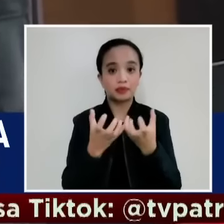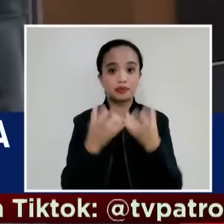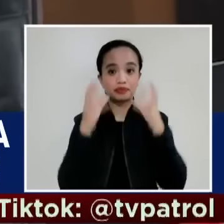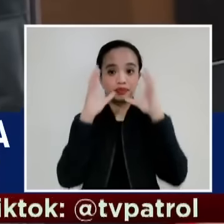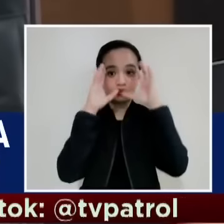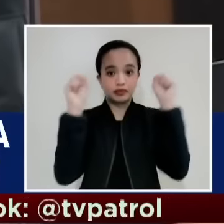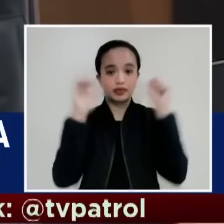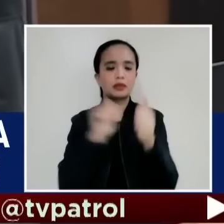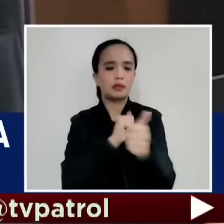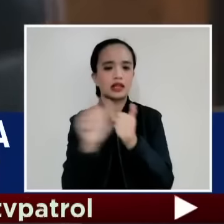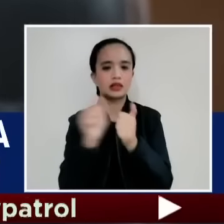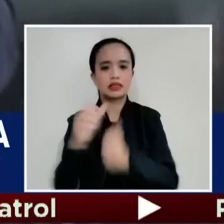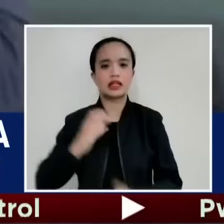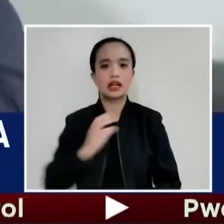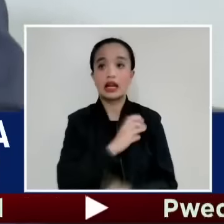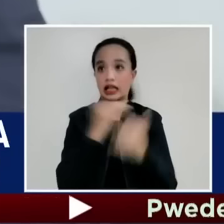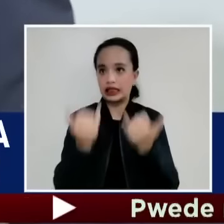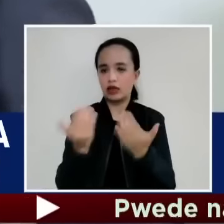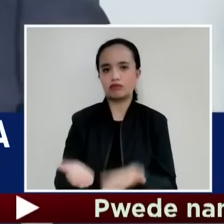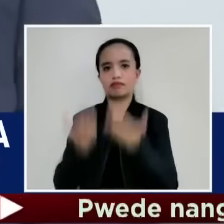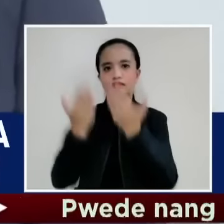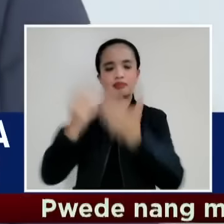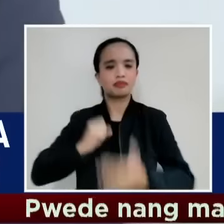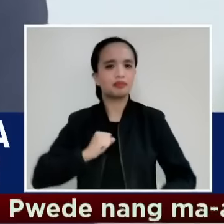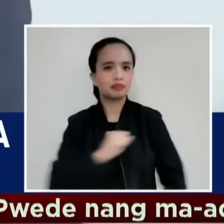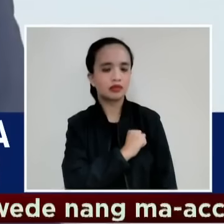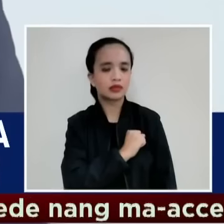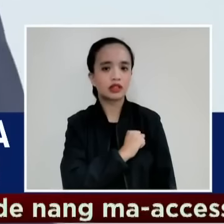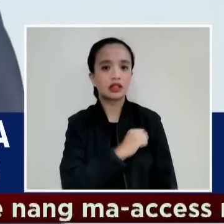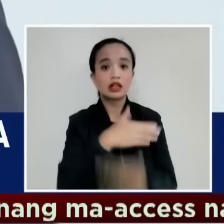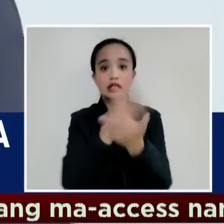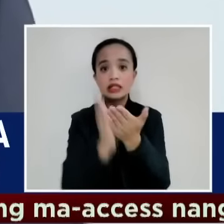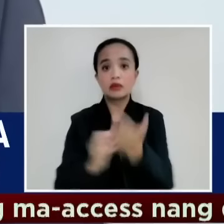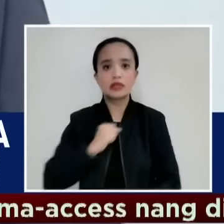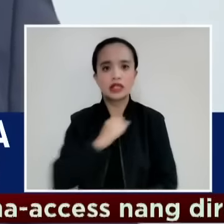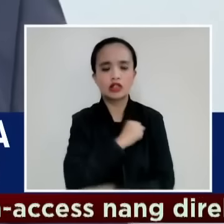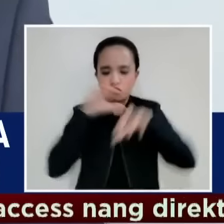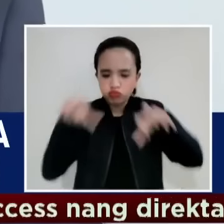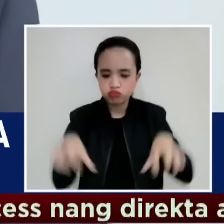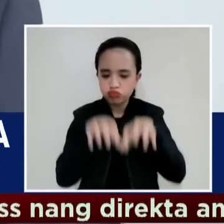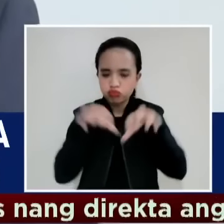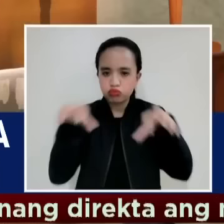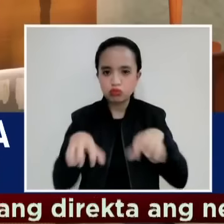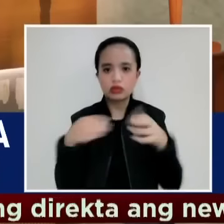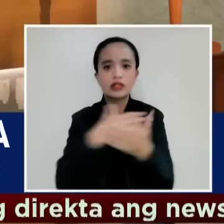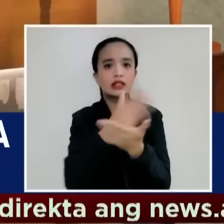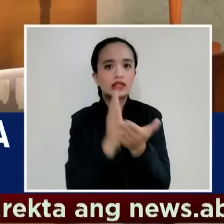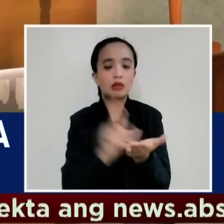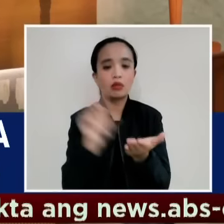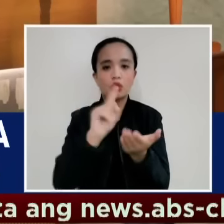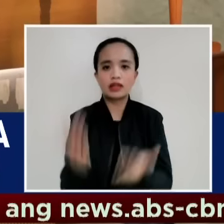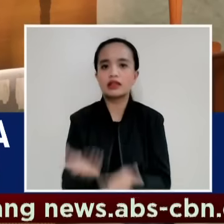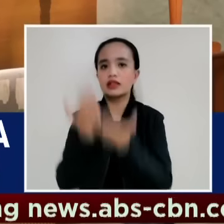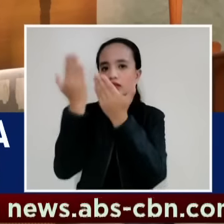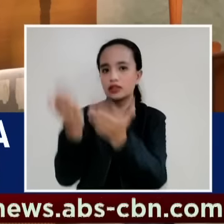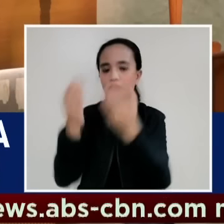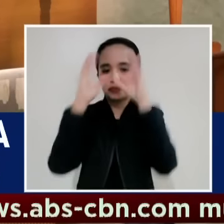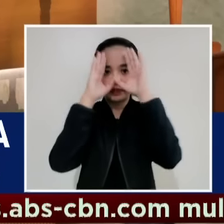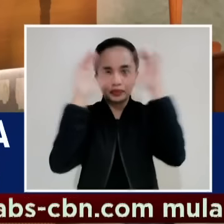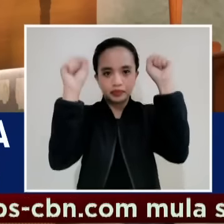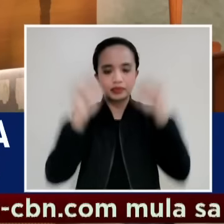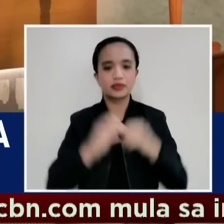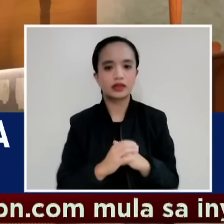sa Kamara at nasa Senado na. Tiniyak naman ang ilang senador na tatrabahuhin rin nila sa Senado ang ilan sa mga isinulong ng Pangulo. Minaliit naman na